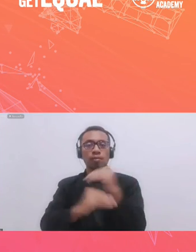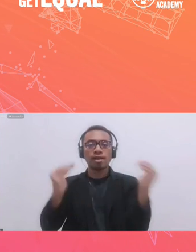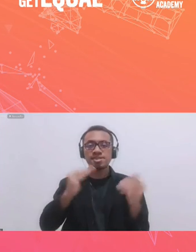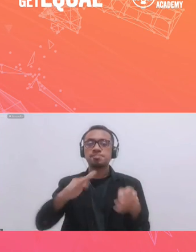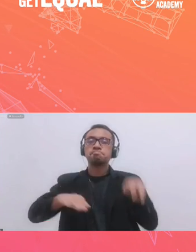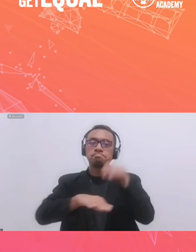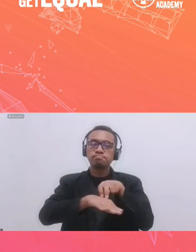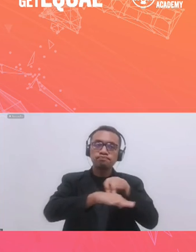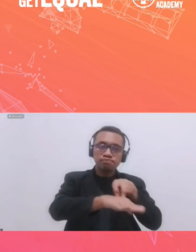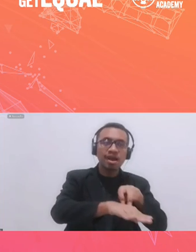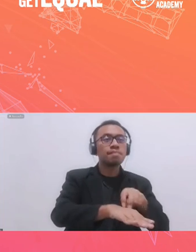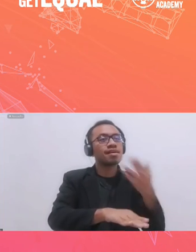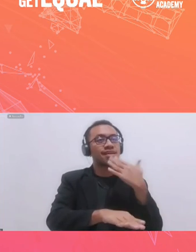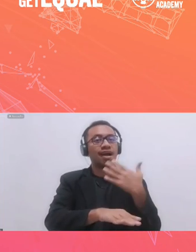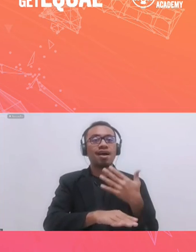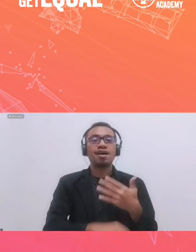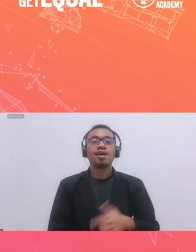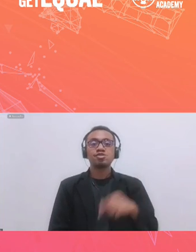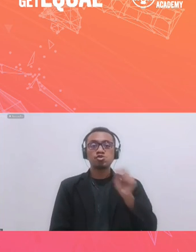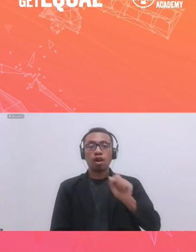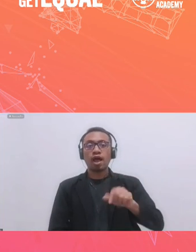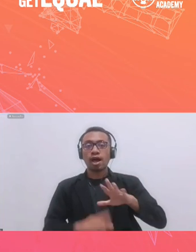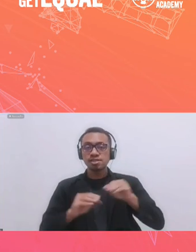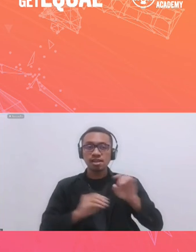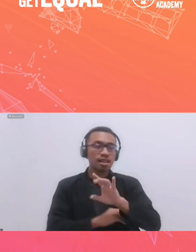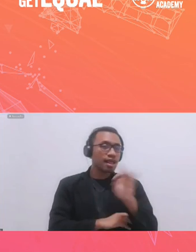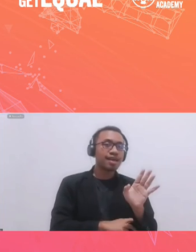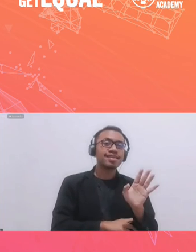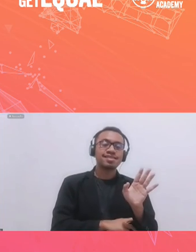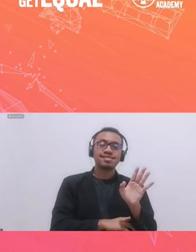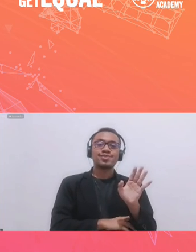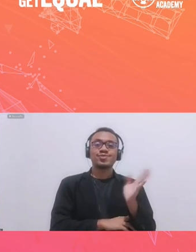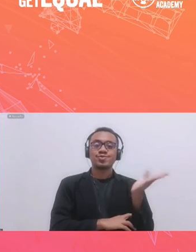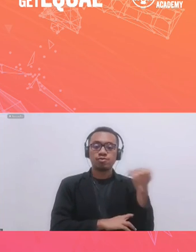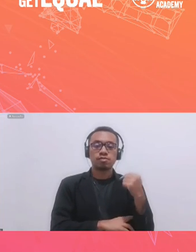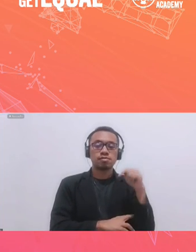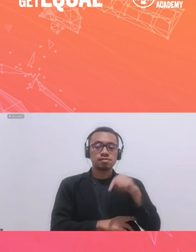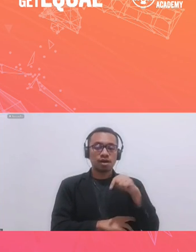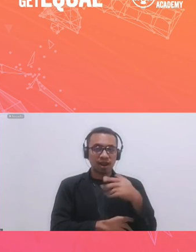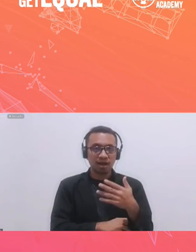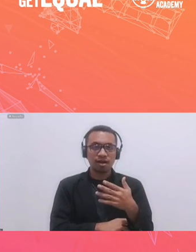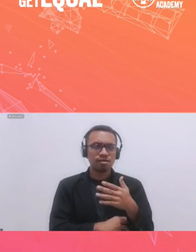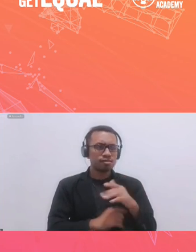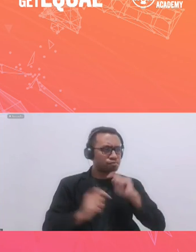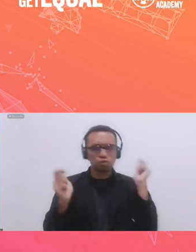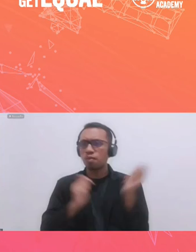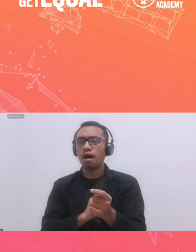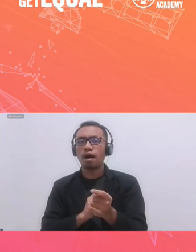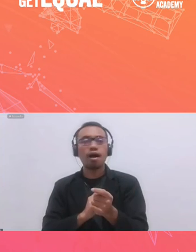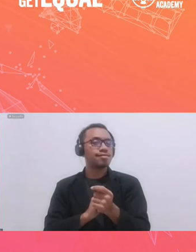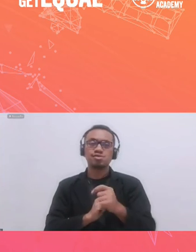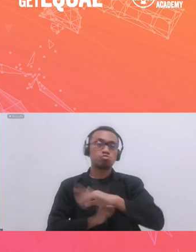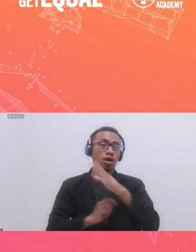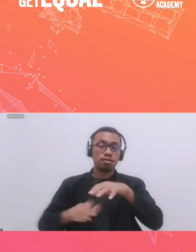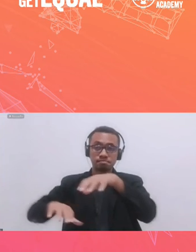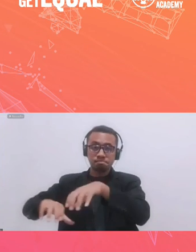kayak sekolah, kerja, mungkin teman-teman anak perempuan juga ada yang sudah melakukan magang dan segala macam, itu semua pindah ke ruang online.